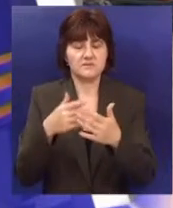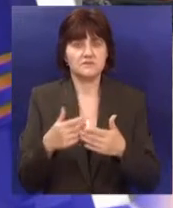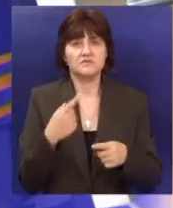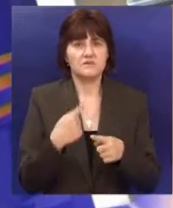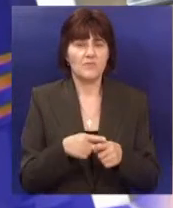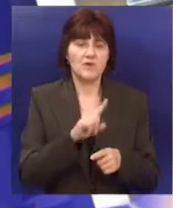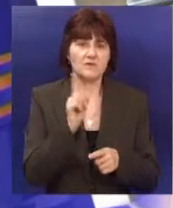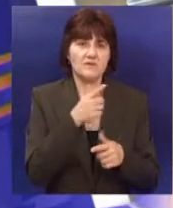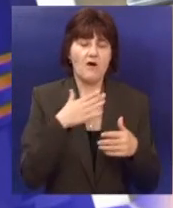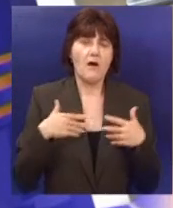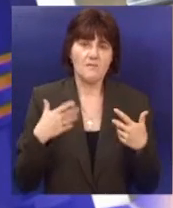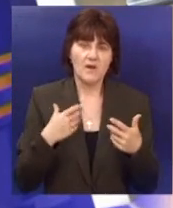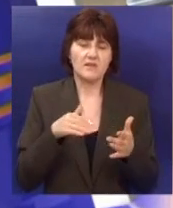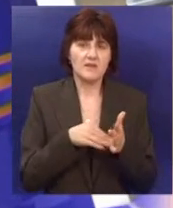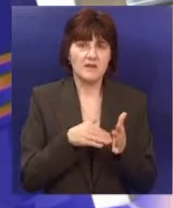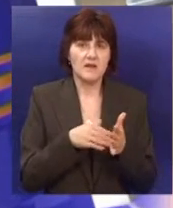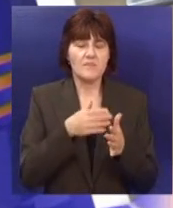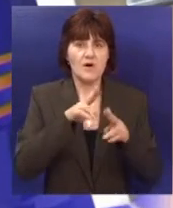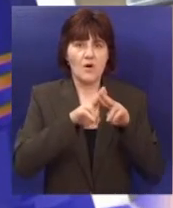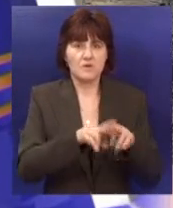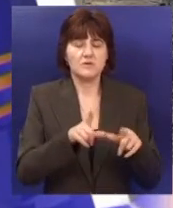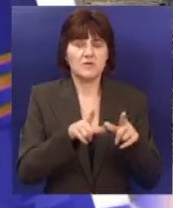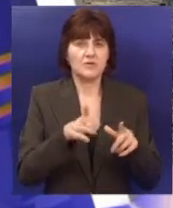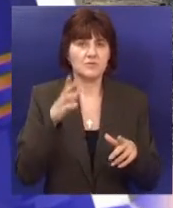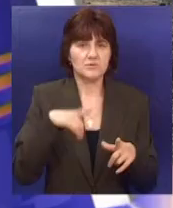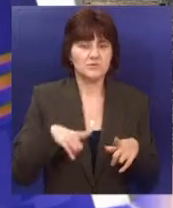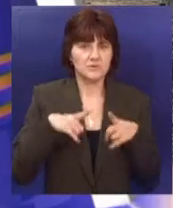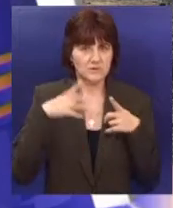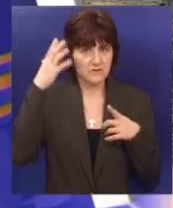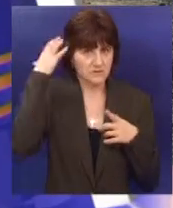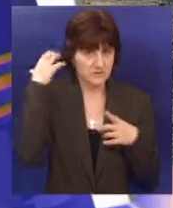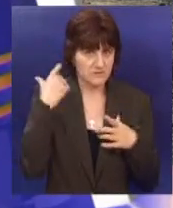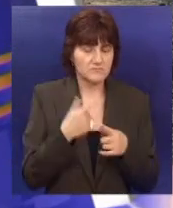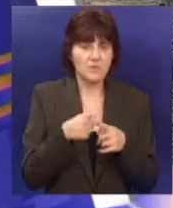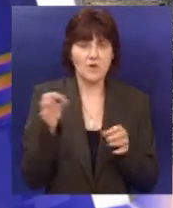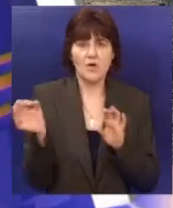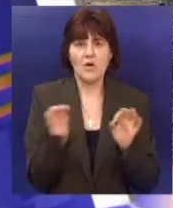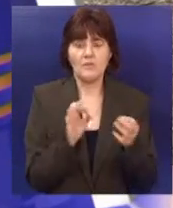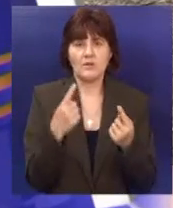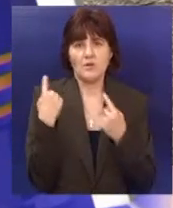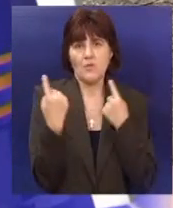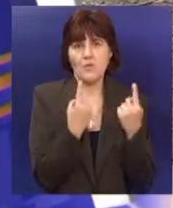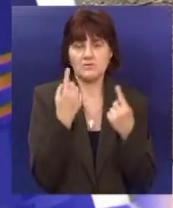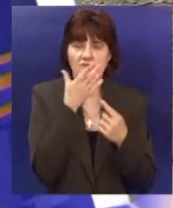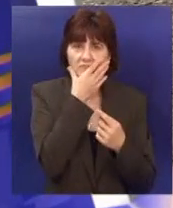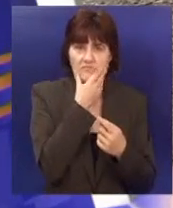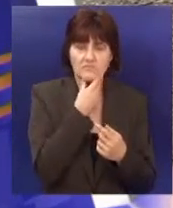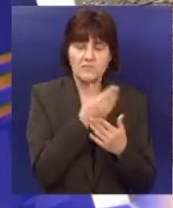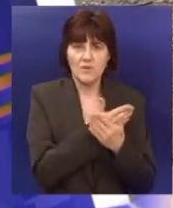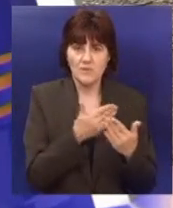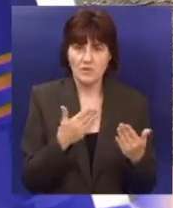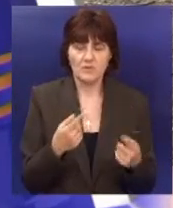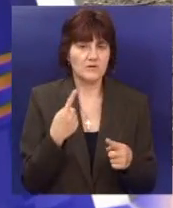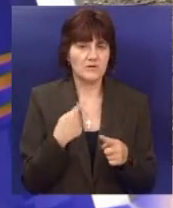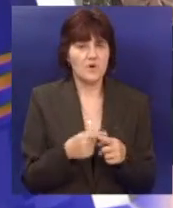teritoriji grada. Ideja je da mladi ostanu na selu, a to se može postići samo ako im se obezbede normalni uslovi za život.